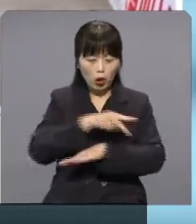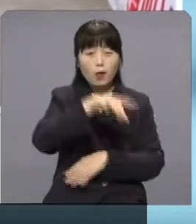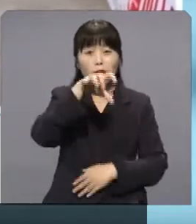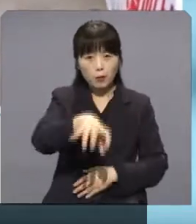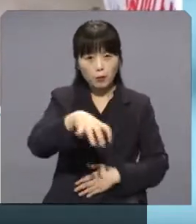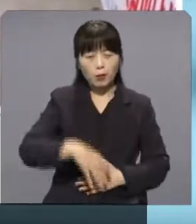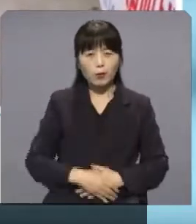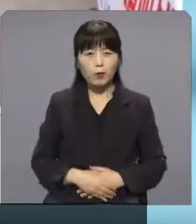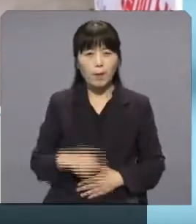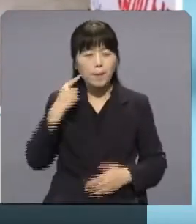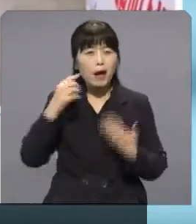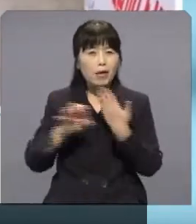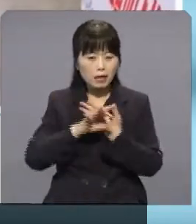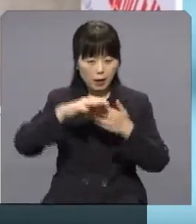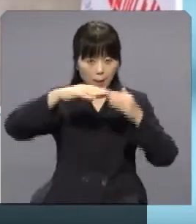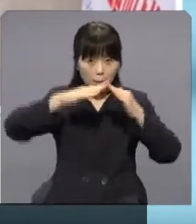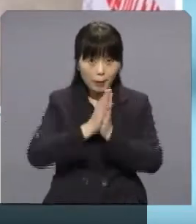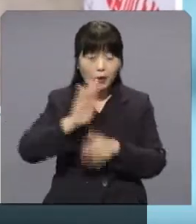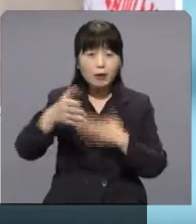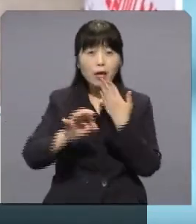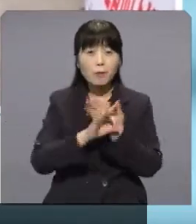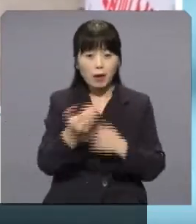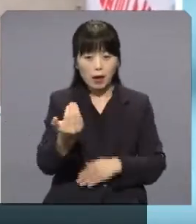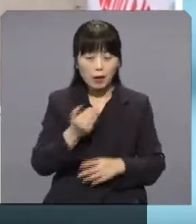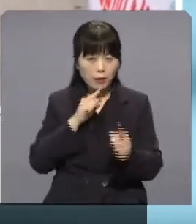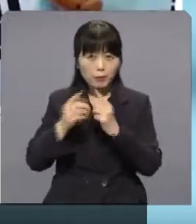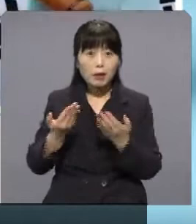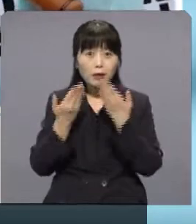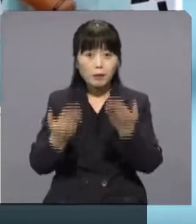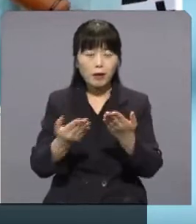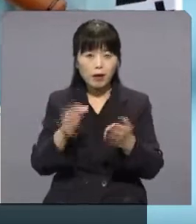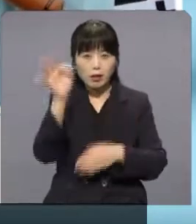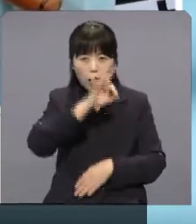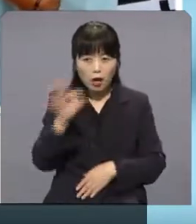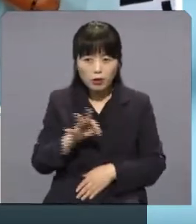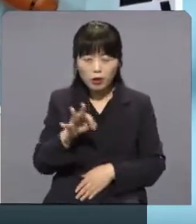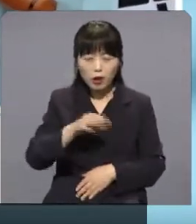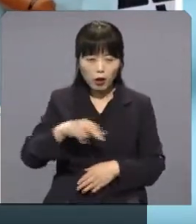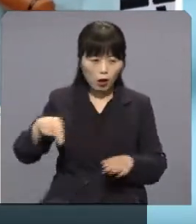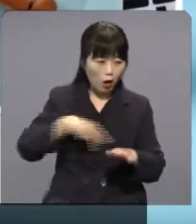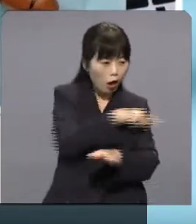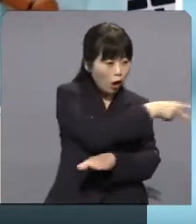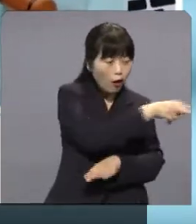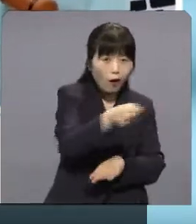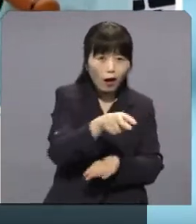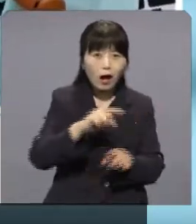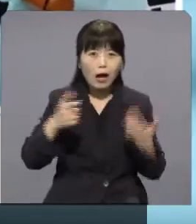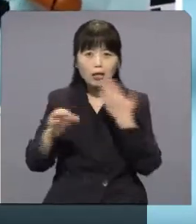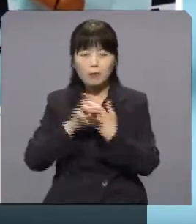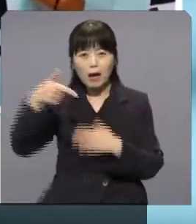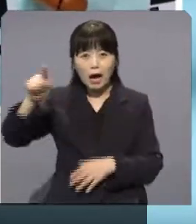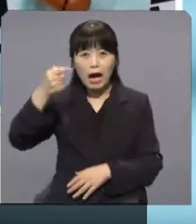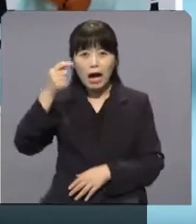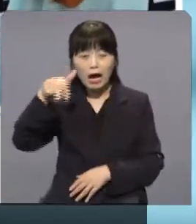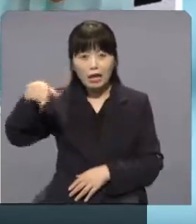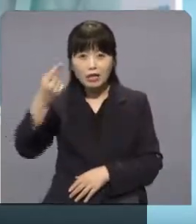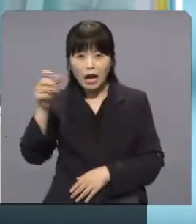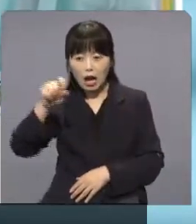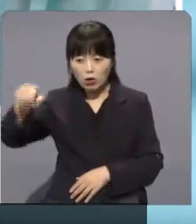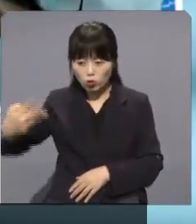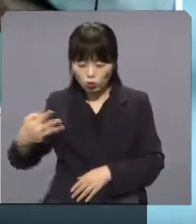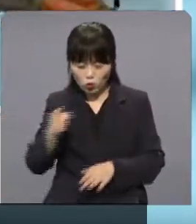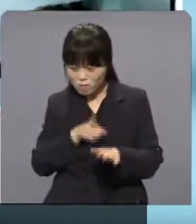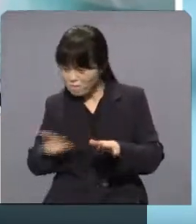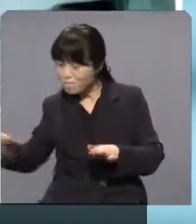있는데요 만약 여기가 폐쇄 하게 되면 앞서 말씀드린 것처럼 연청 건널목을 하거나 아니면 은 가자 을 건너 먹을 우회해서